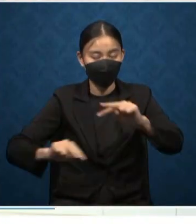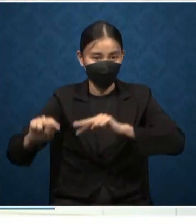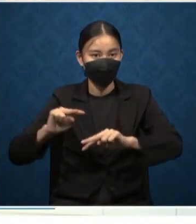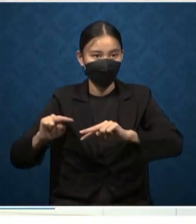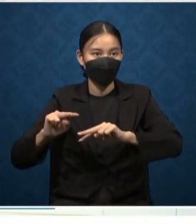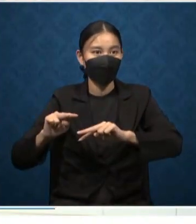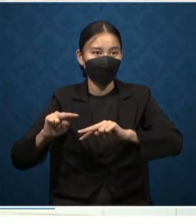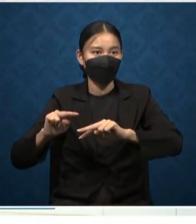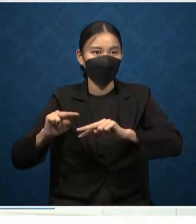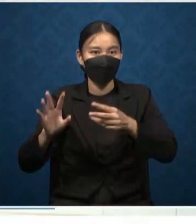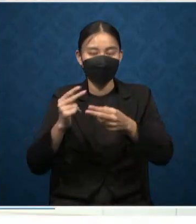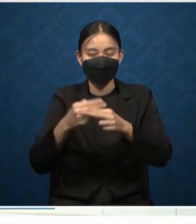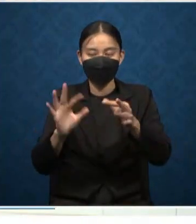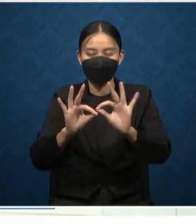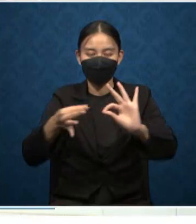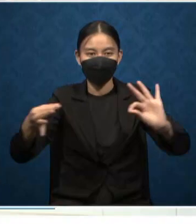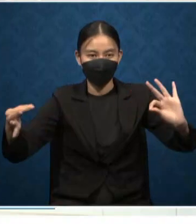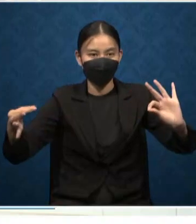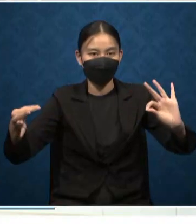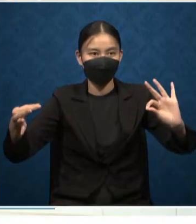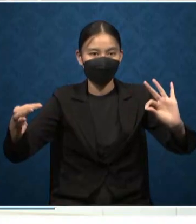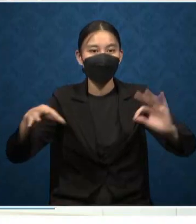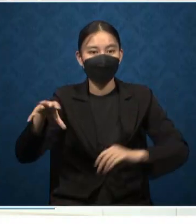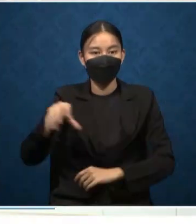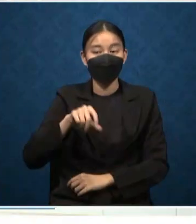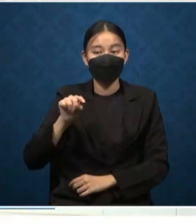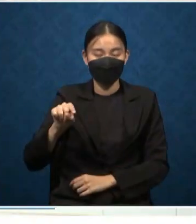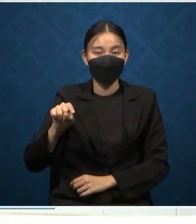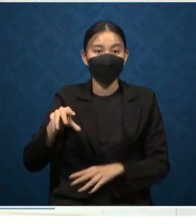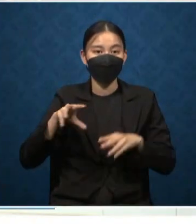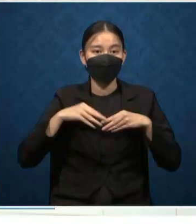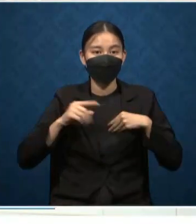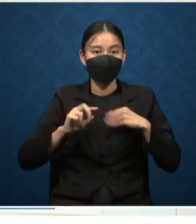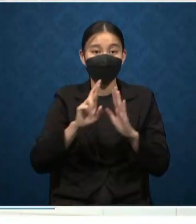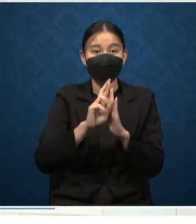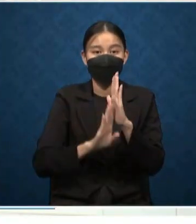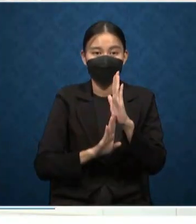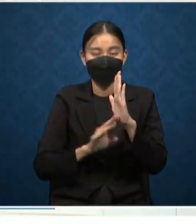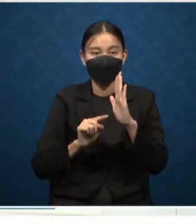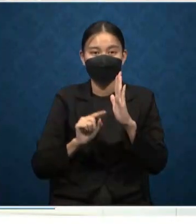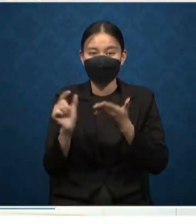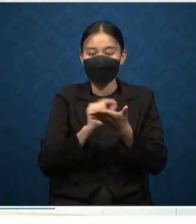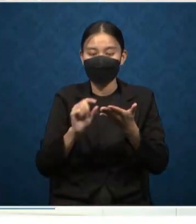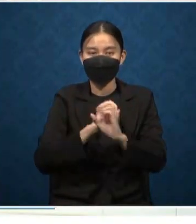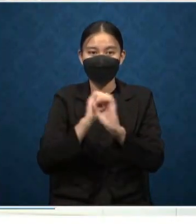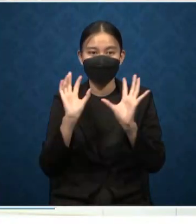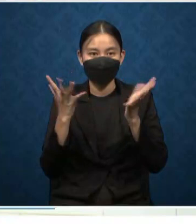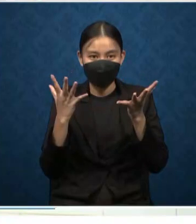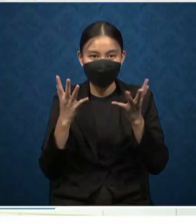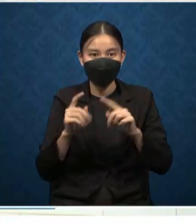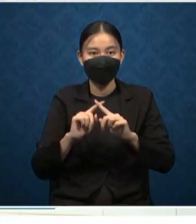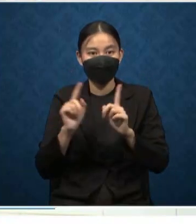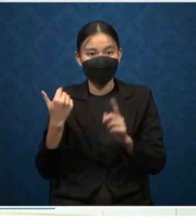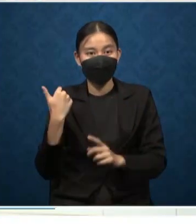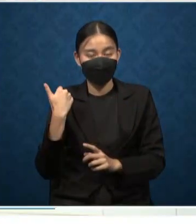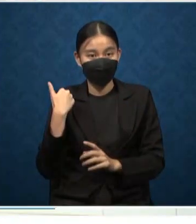ี่จะยาวสันิดหนึ่เพรยังมาจากตรงนั้นต้ยอมรบครับในระเบียบตรนั้นไมได้เขียวช Often Often่มีว